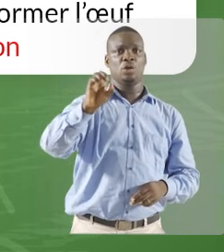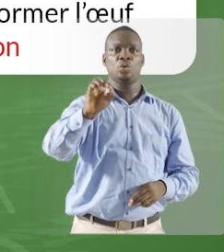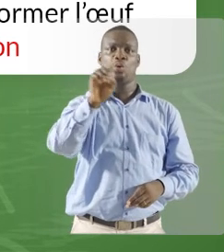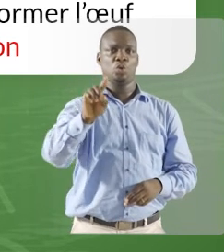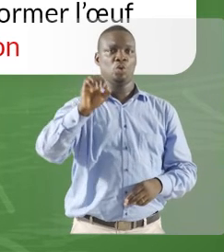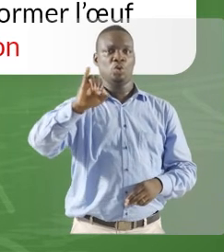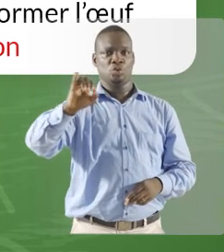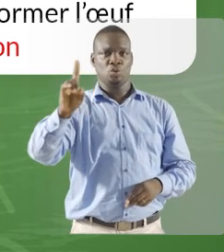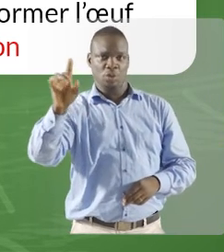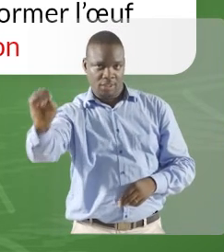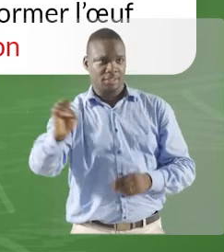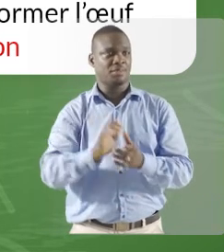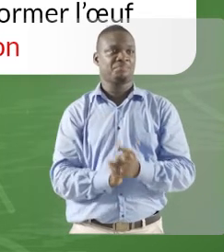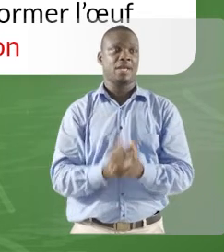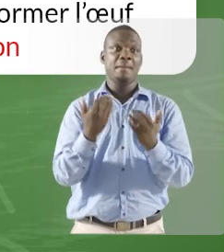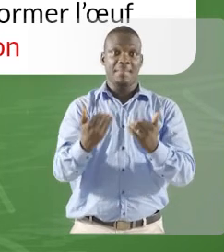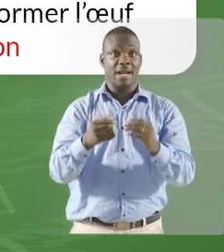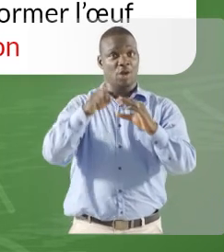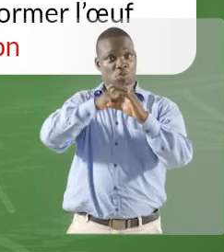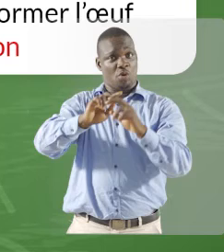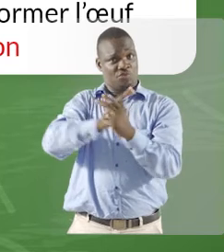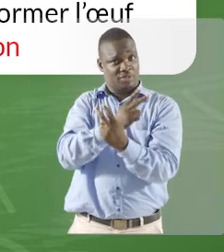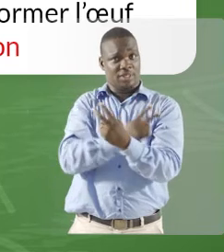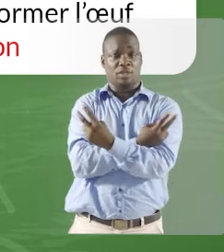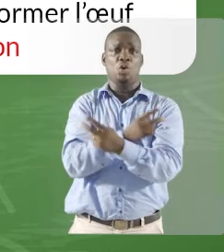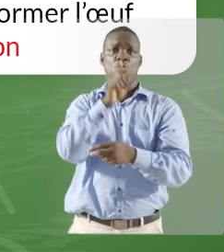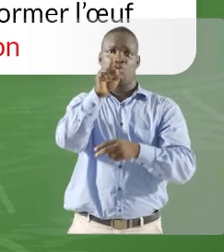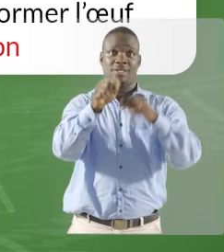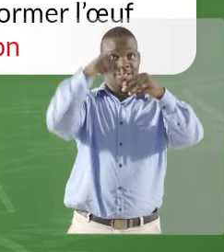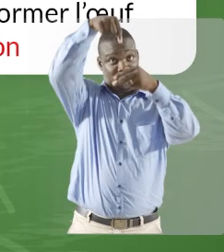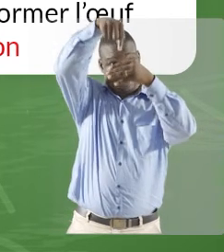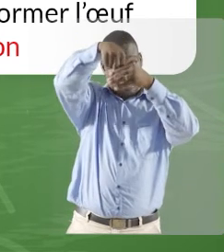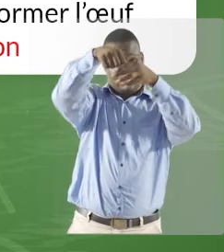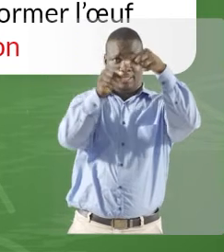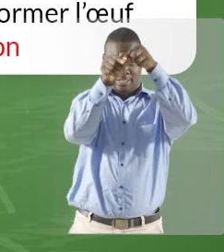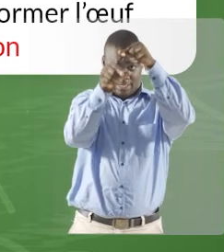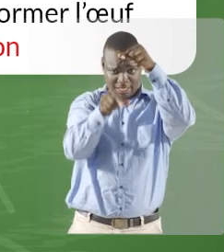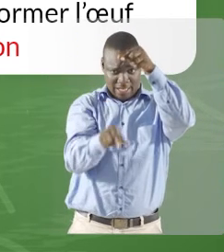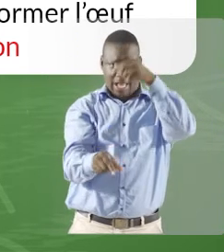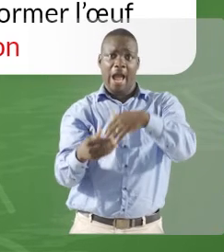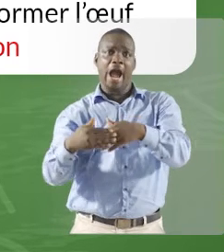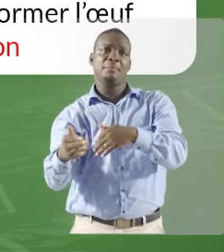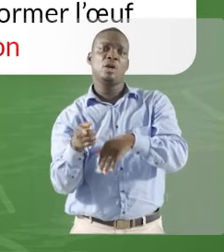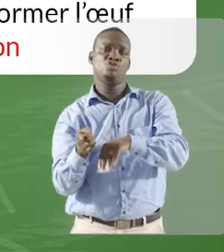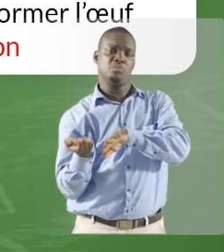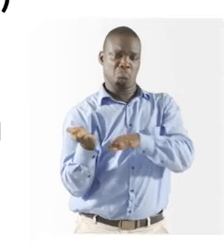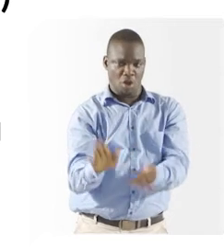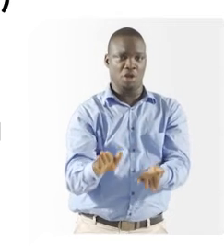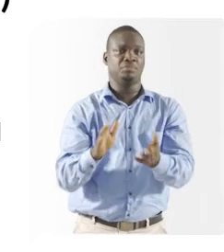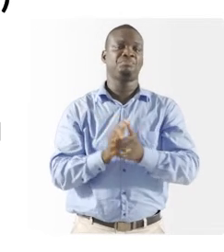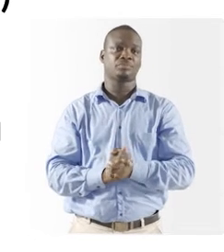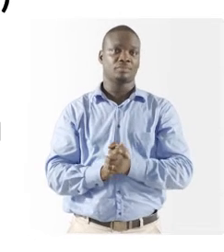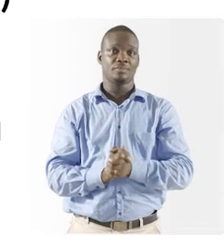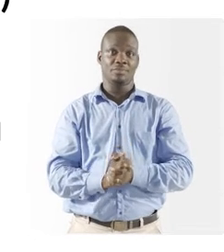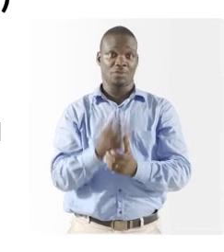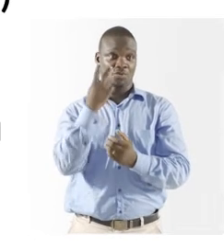le noyau végétatif oriente le tube puis dégénère. Le